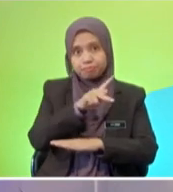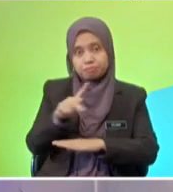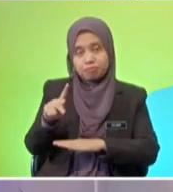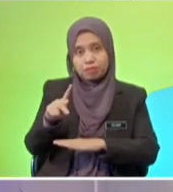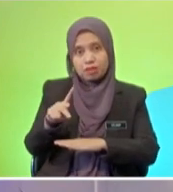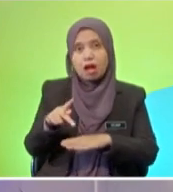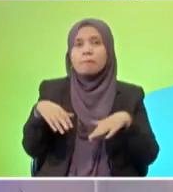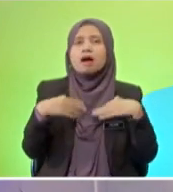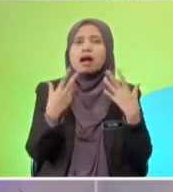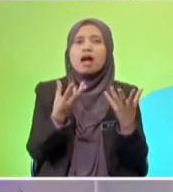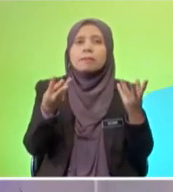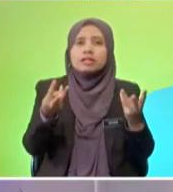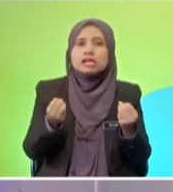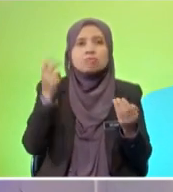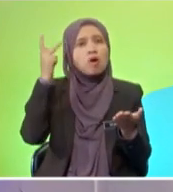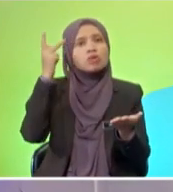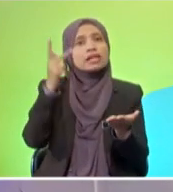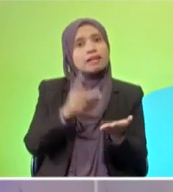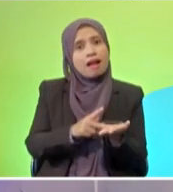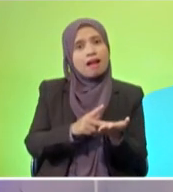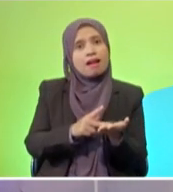pantun dan ciri-ciri pantun